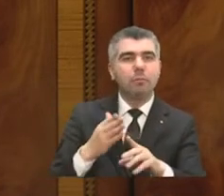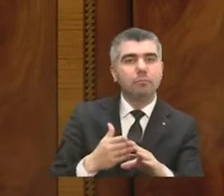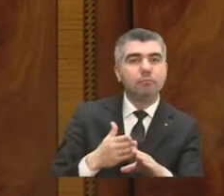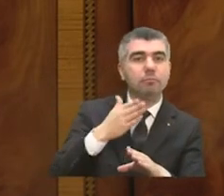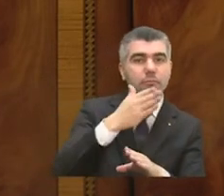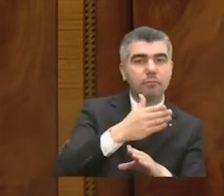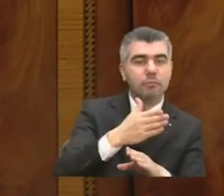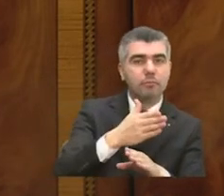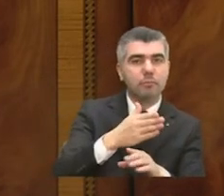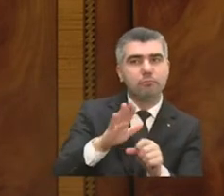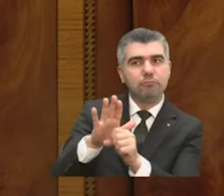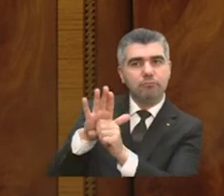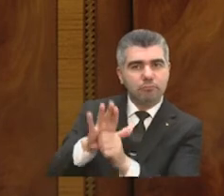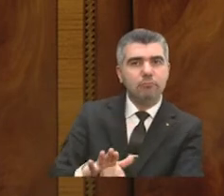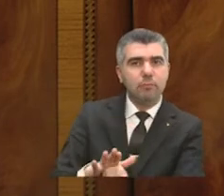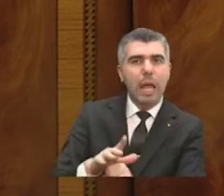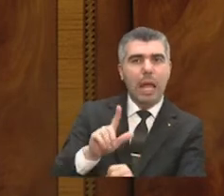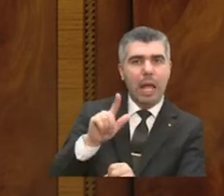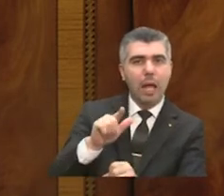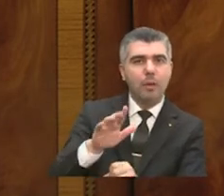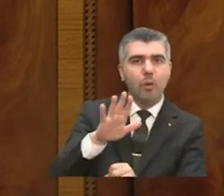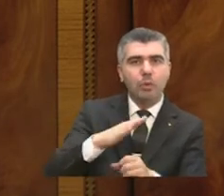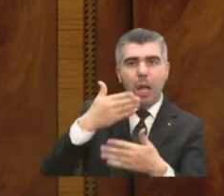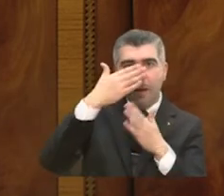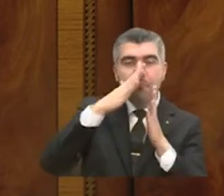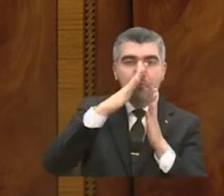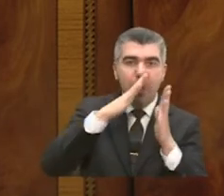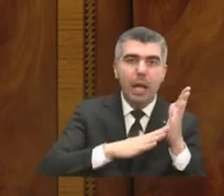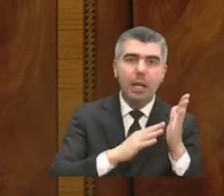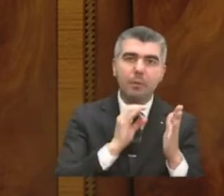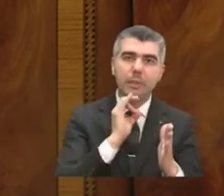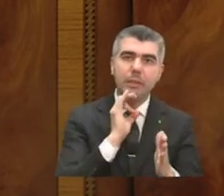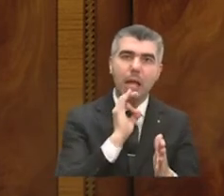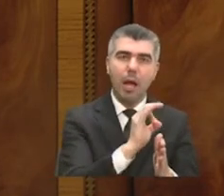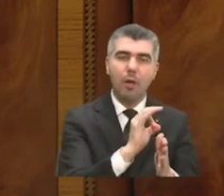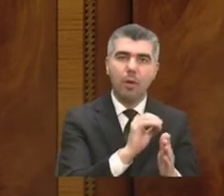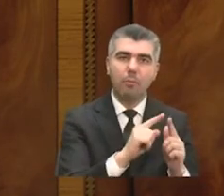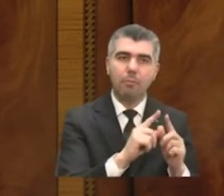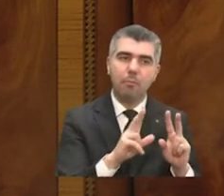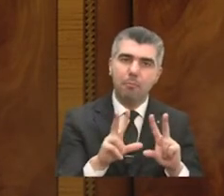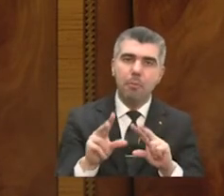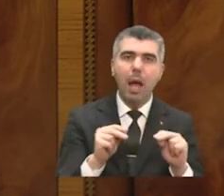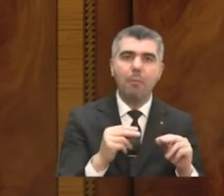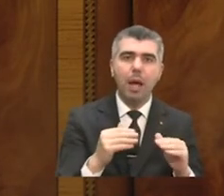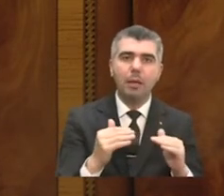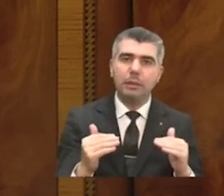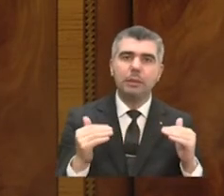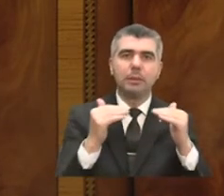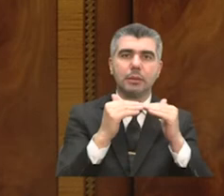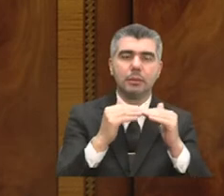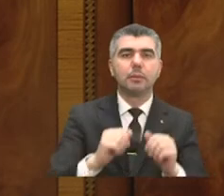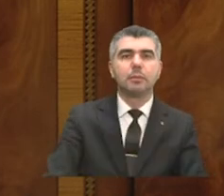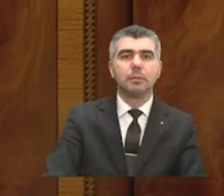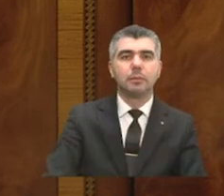match. Et peut-être nous avons dérangé là aussi lorsque nous avons